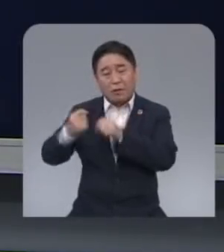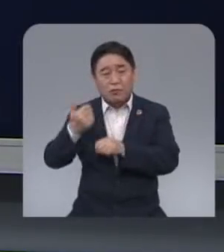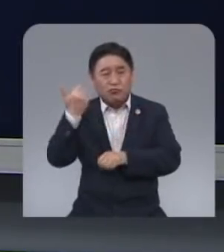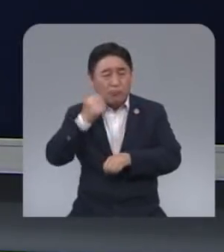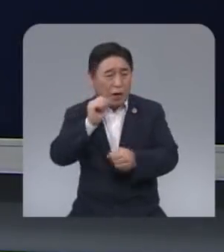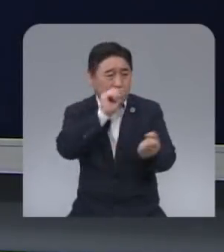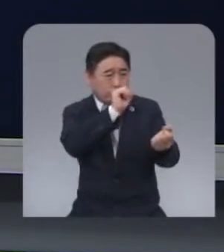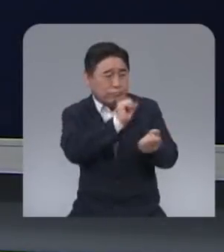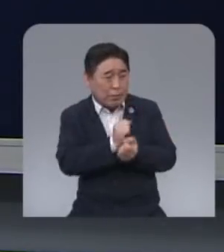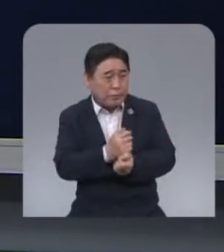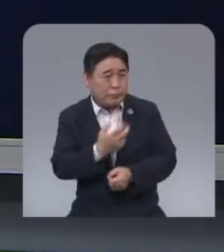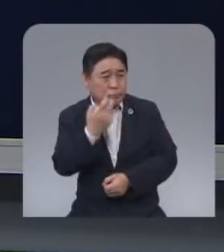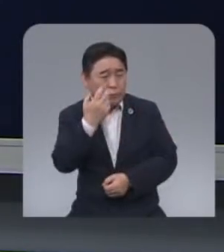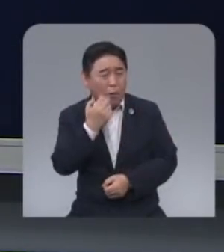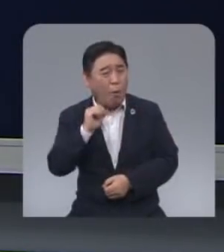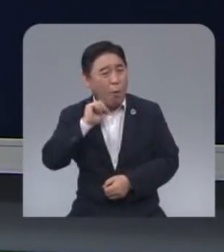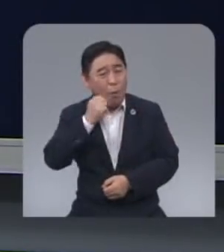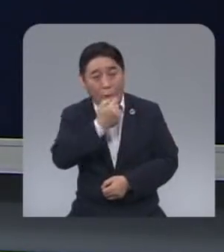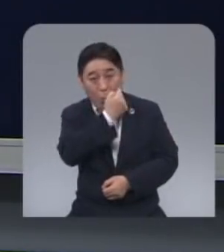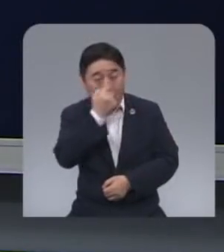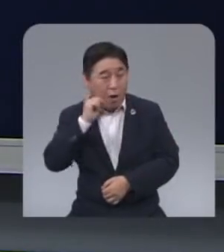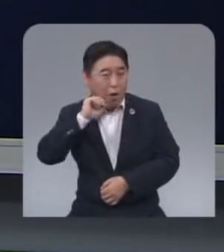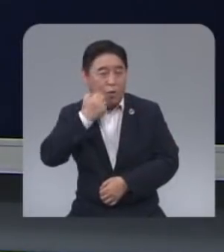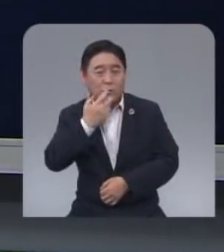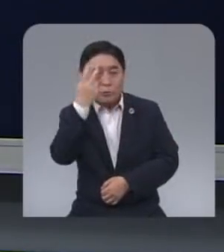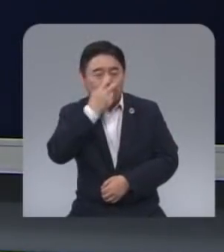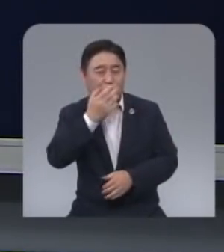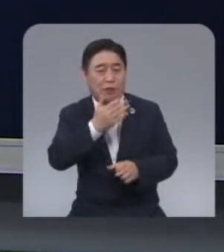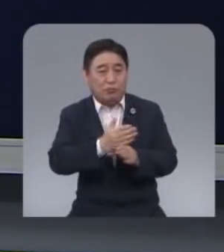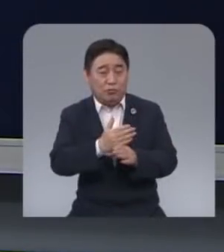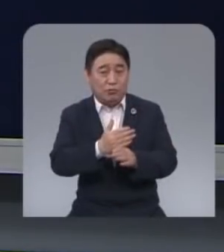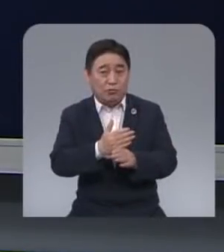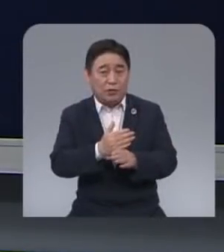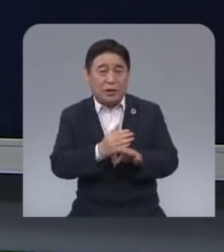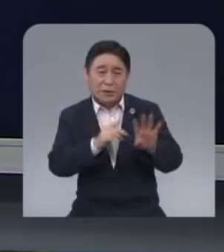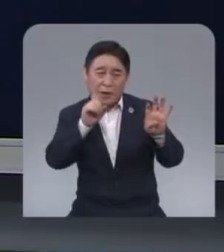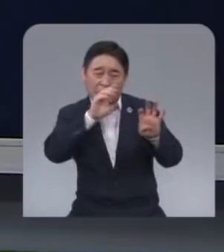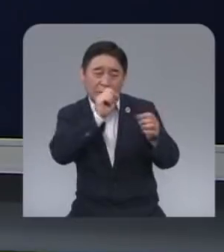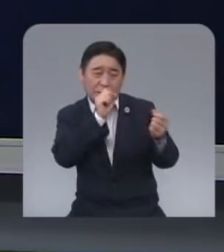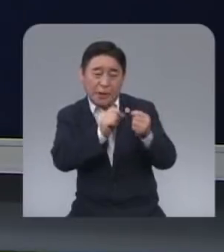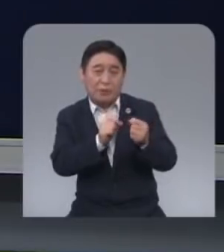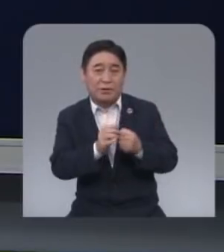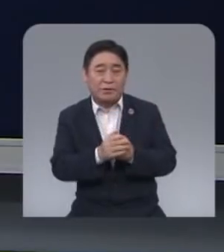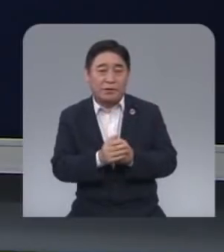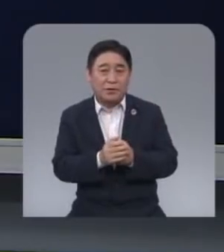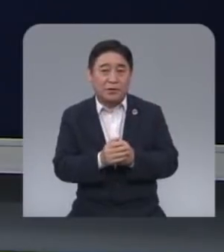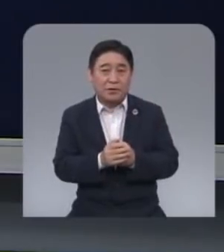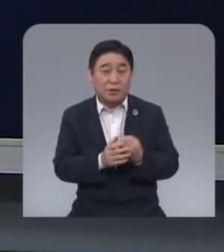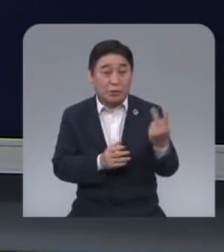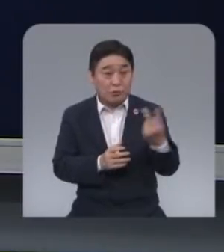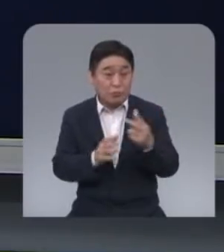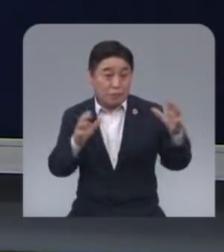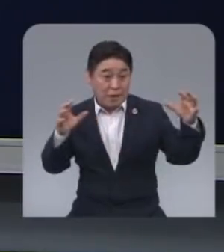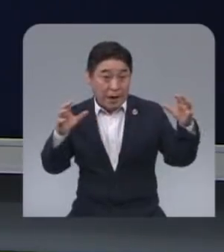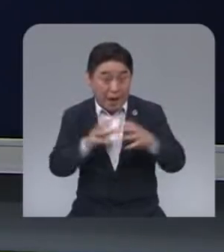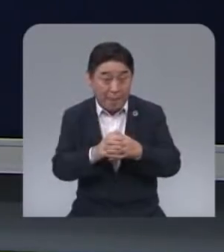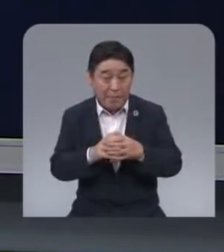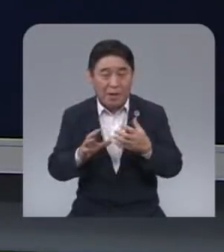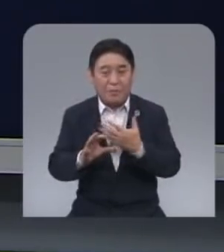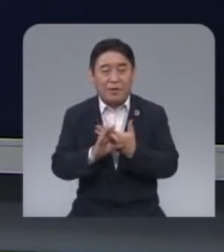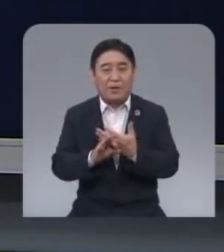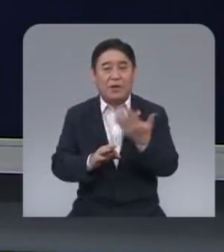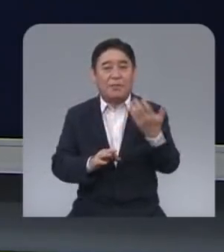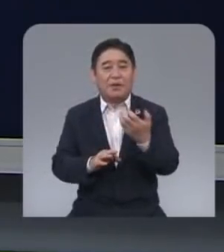확인이 어려운 조사 중 비율도 40%에 육박하는데요. 이 조사 중 비율 계속 늘고 있습니다. 이 두 부분을